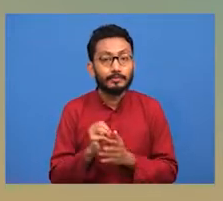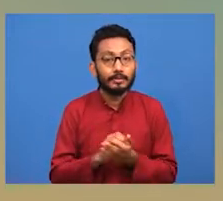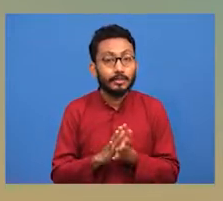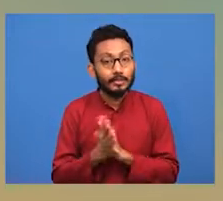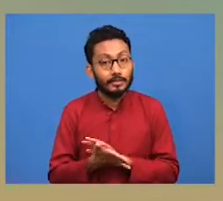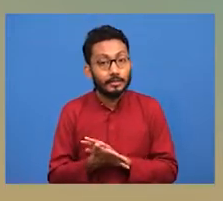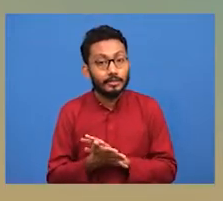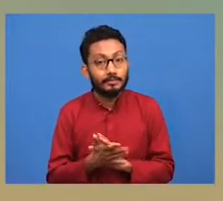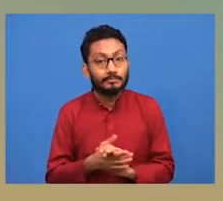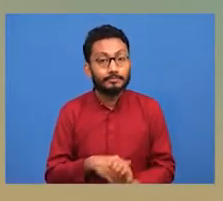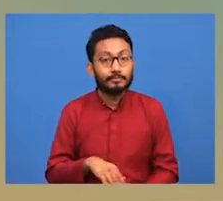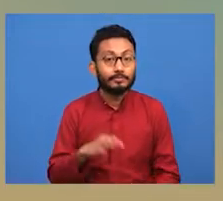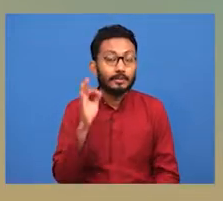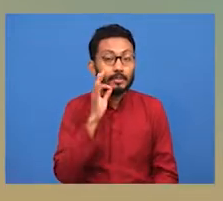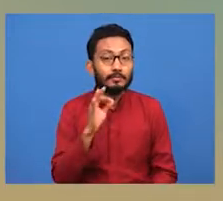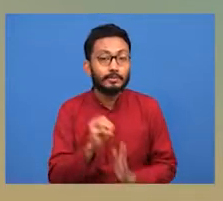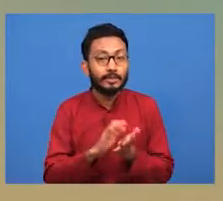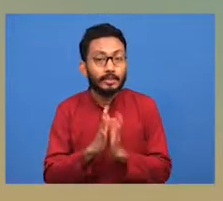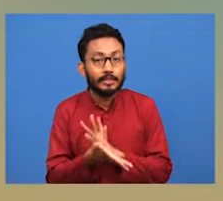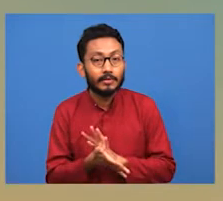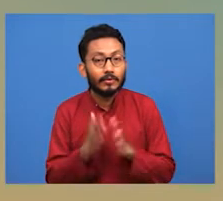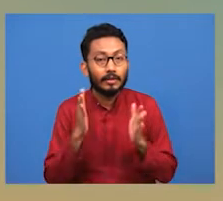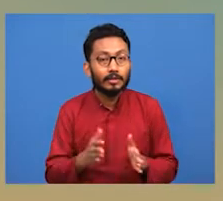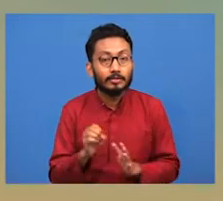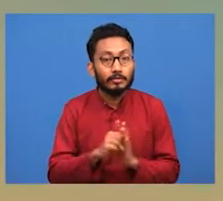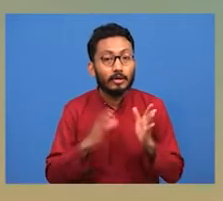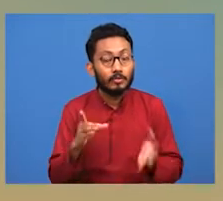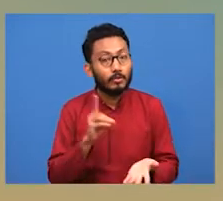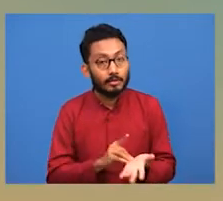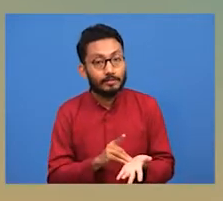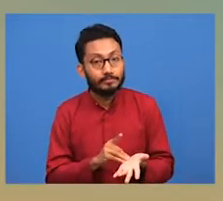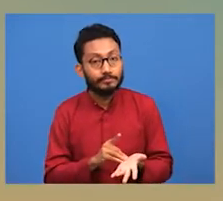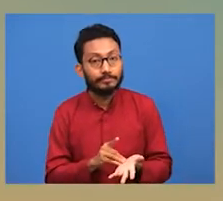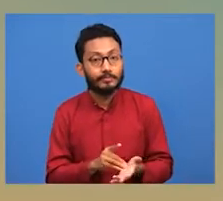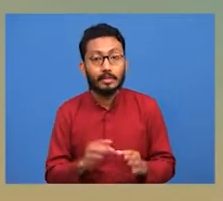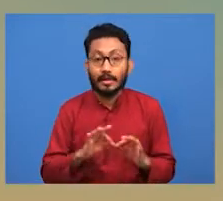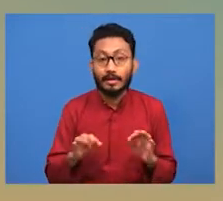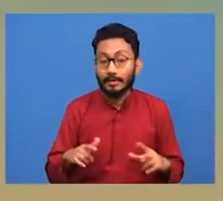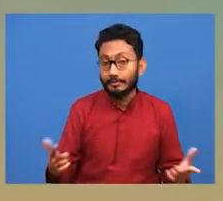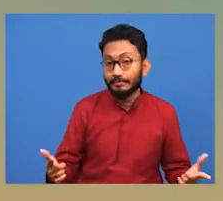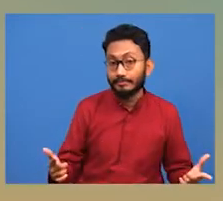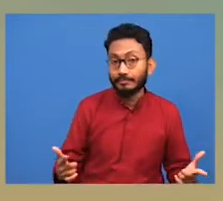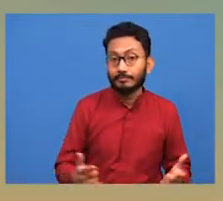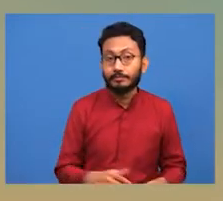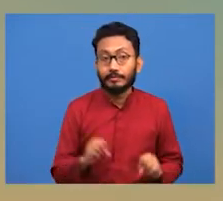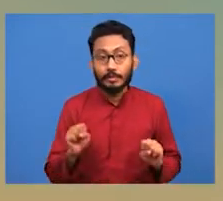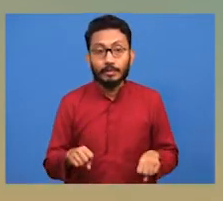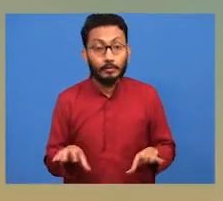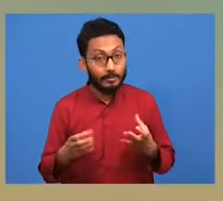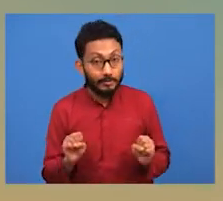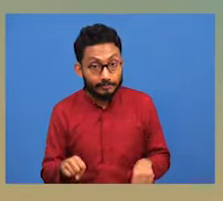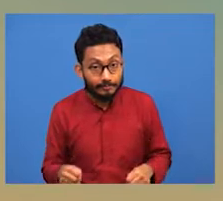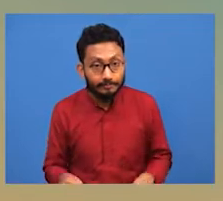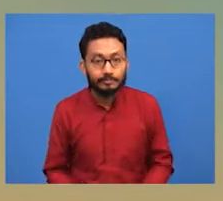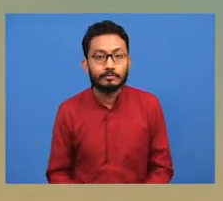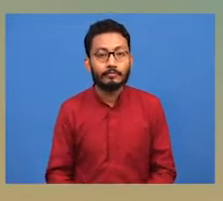Ayatnya, Fatin menjadi seorang doktor. Ayat lain yang boleh dibina